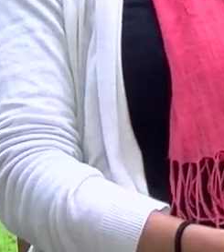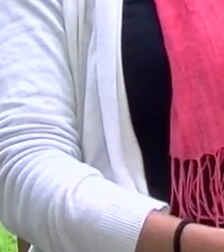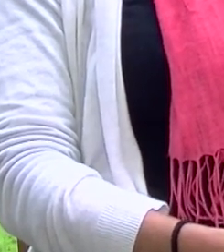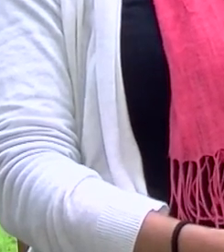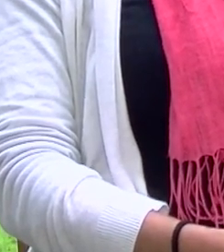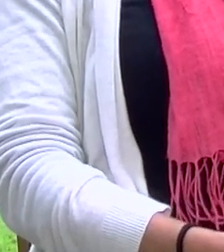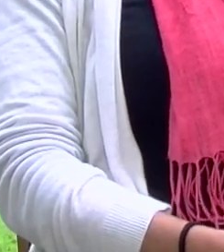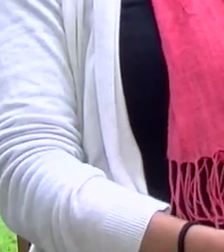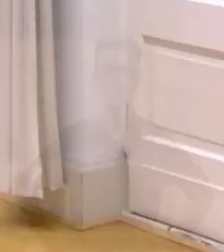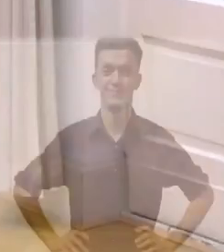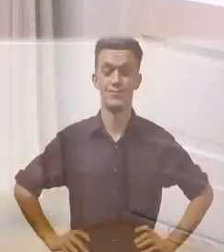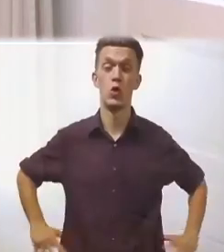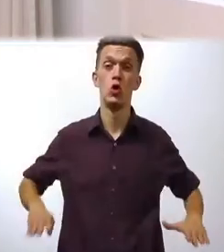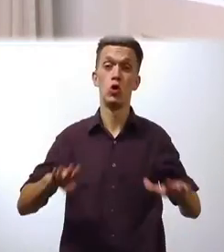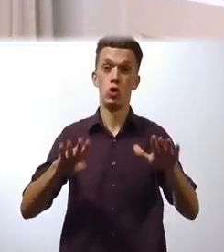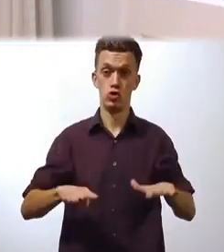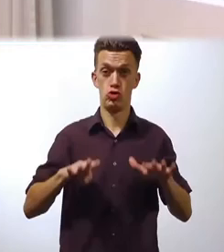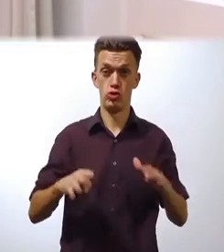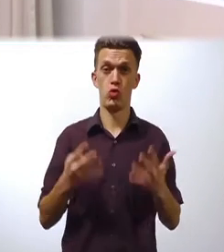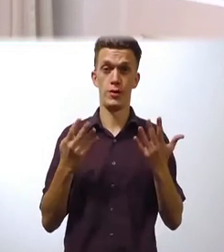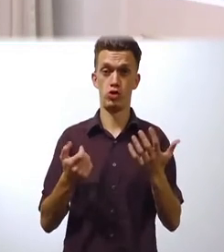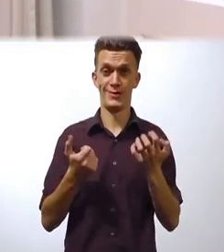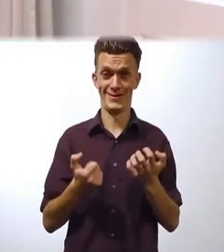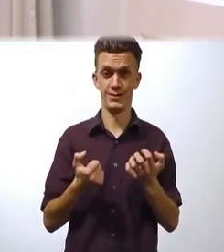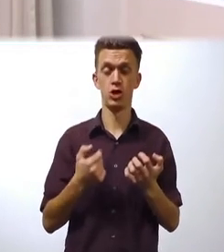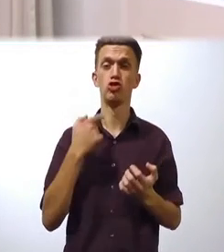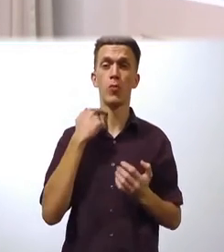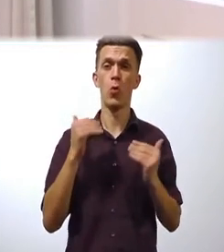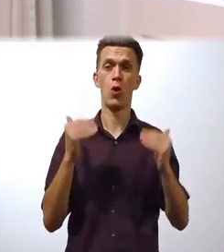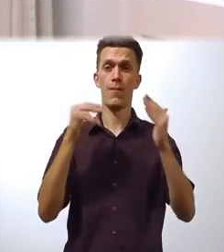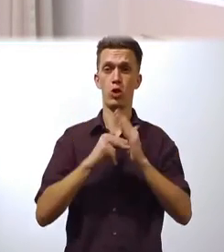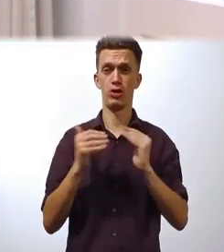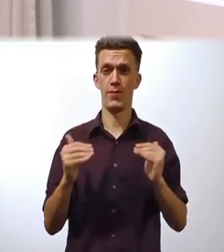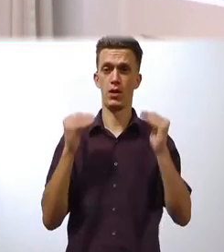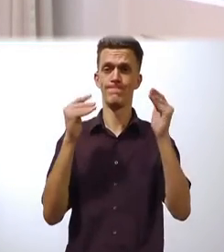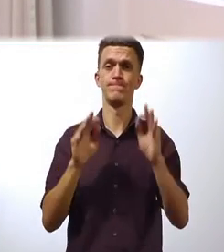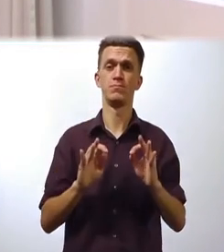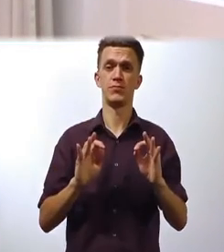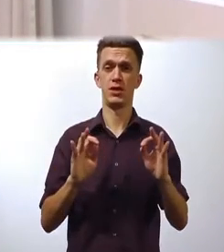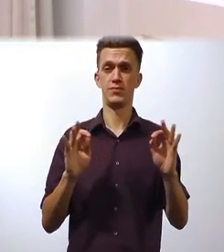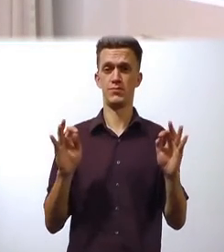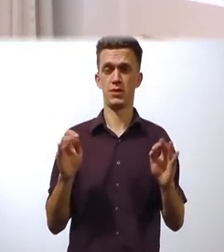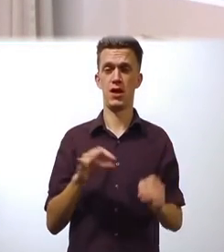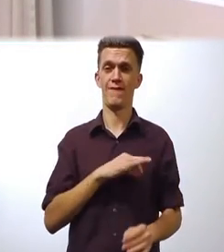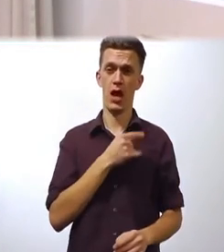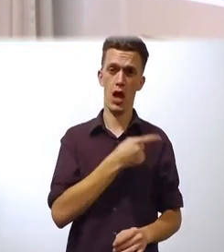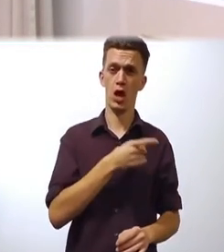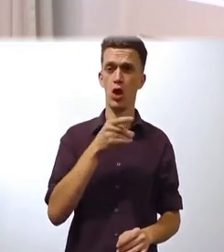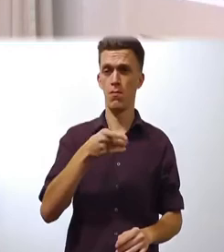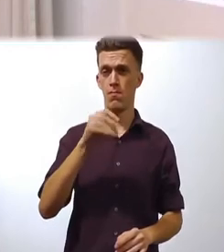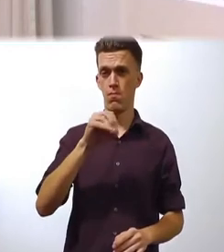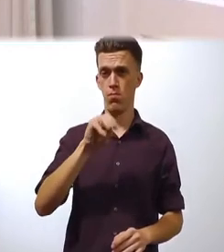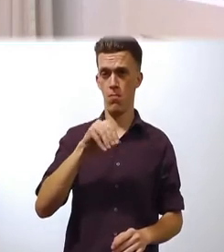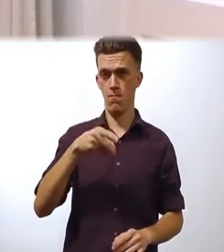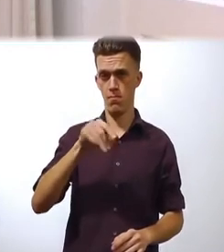ça son intérêt. Also man kann sagen, dass sich die deutsch-französischen Beziehungen auf oberster Ebene ab 1969 schon